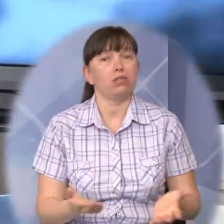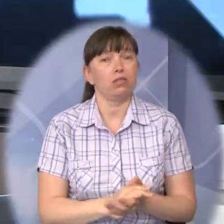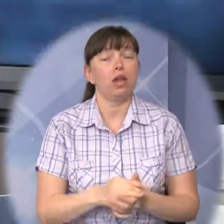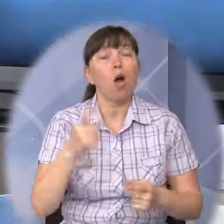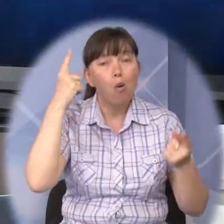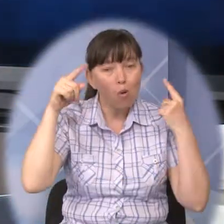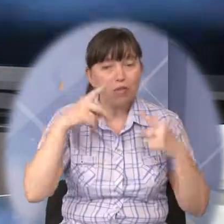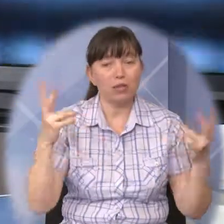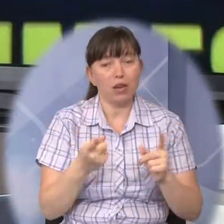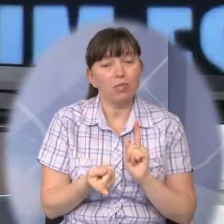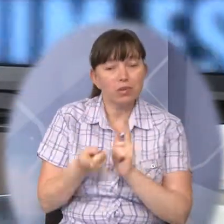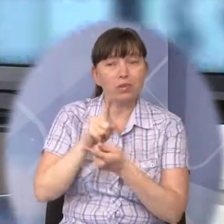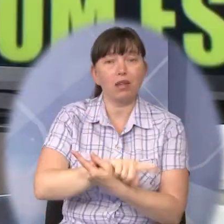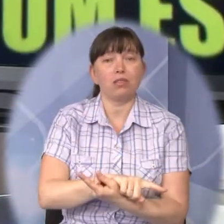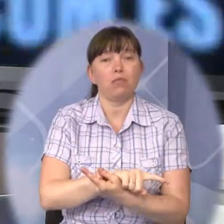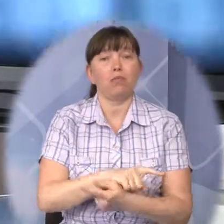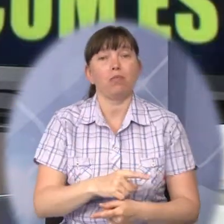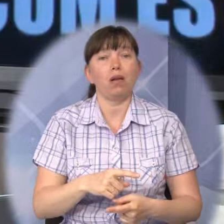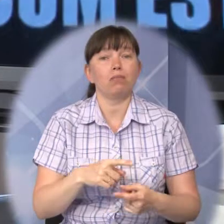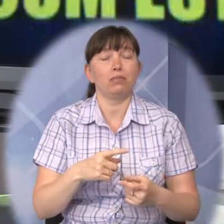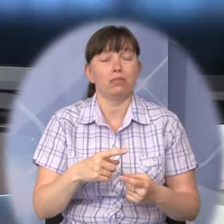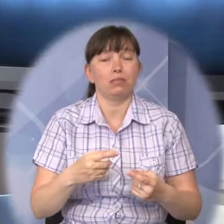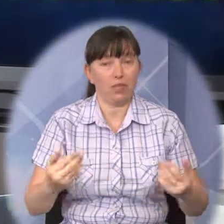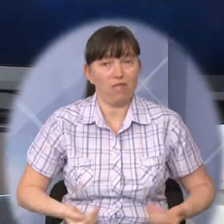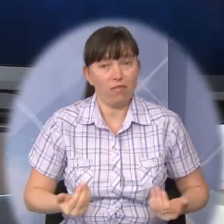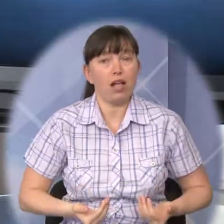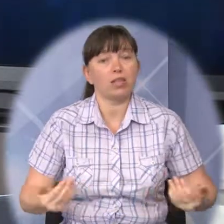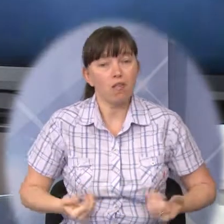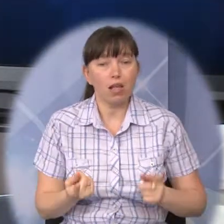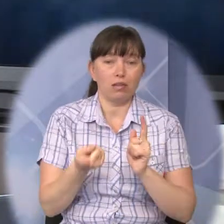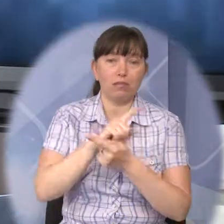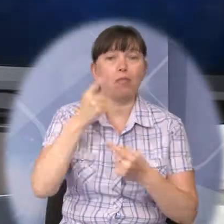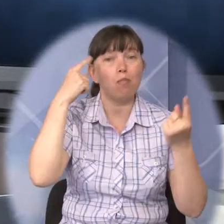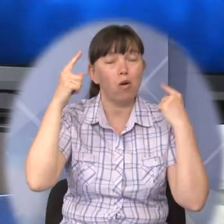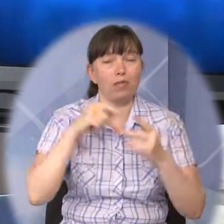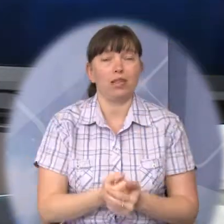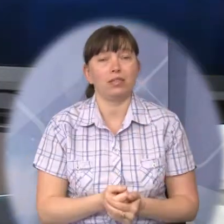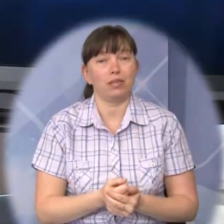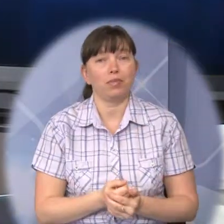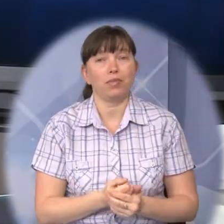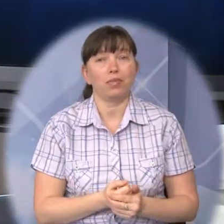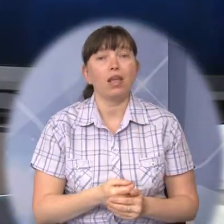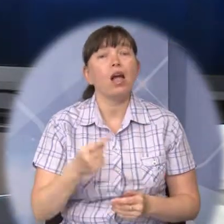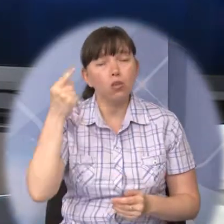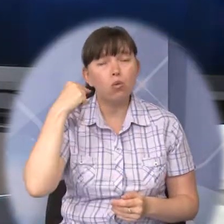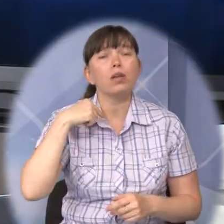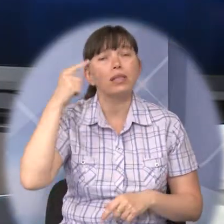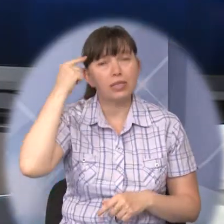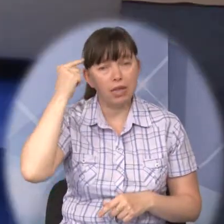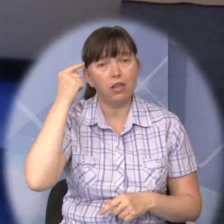povestea o putem face noi singuri în cazul când ne dăm concurs și depunem și suflet. Înțelegem de unde se trage problema,